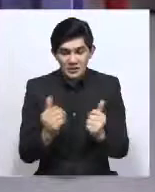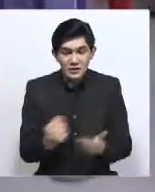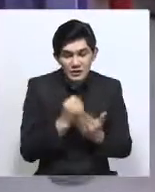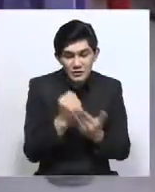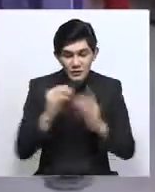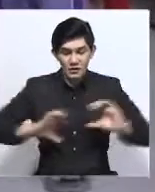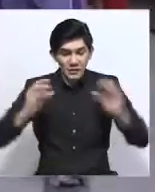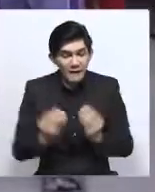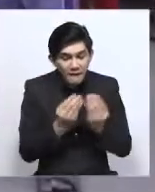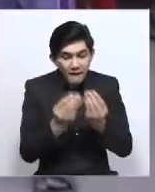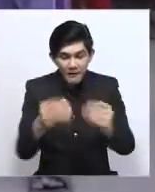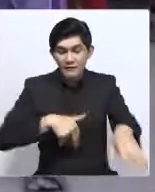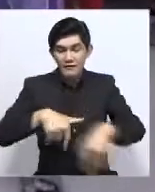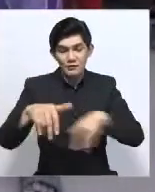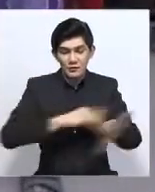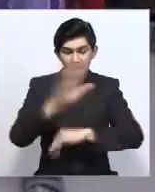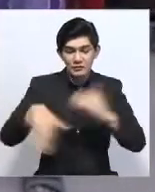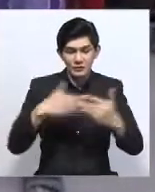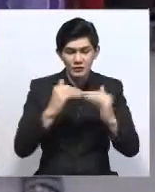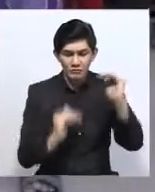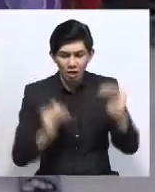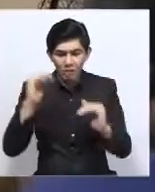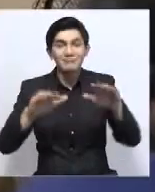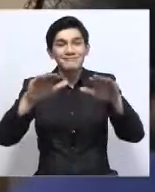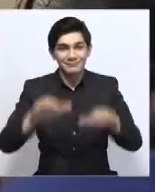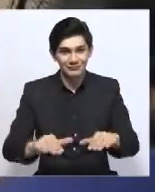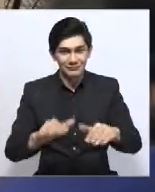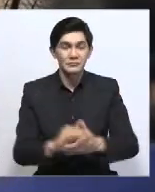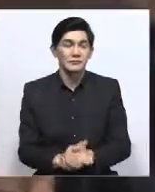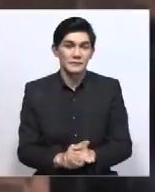แห่งรัฐให้กับประชาชนเพื่อลดความเหลื่อมล้ำค่ะ